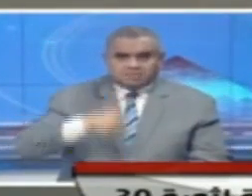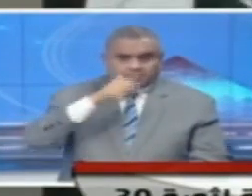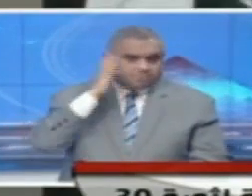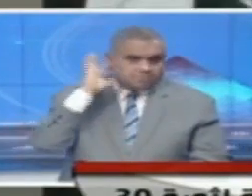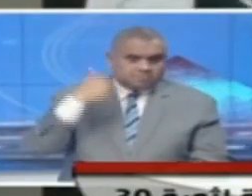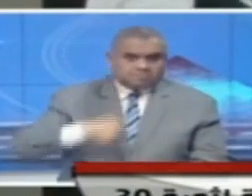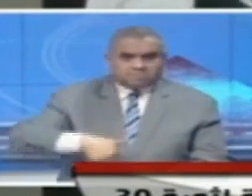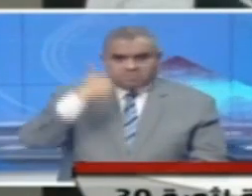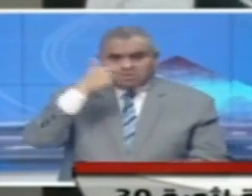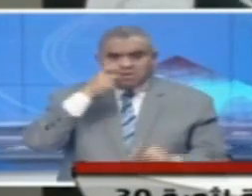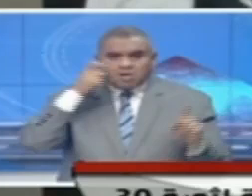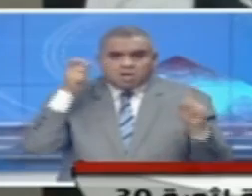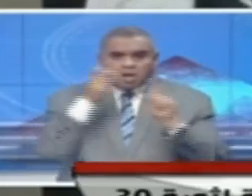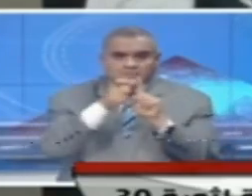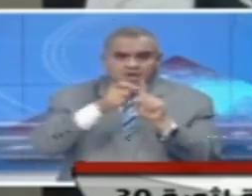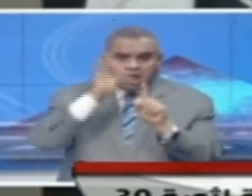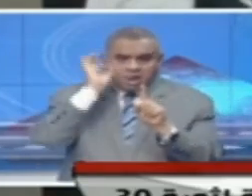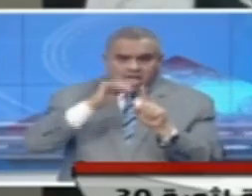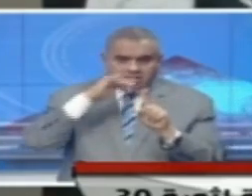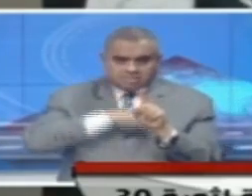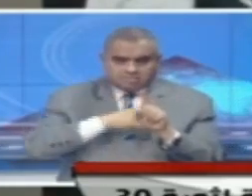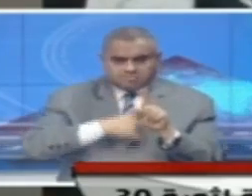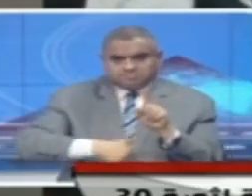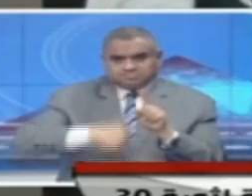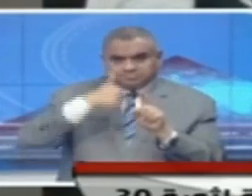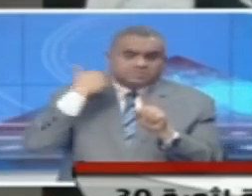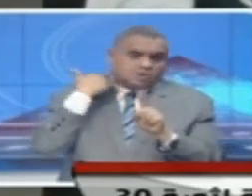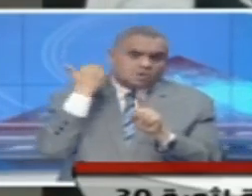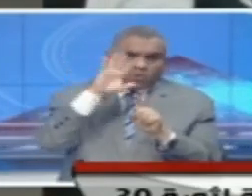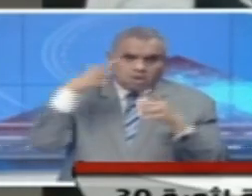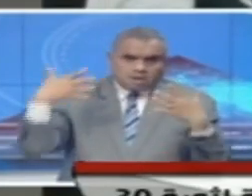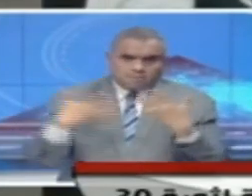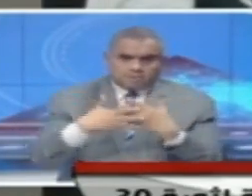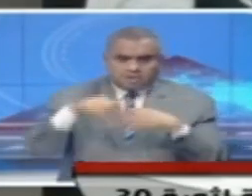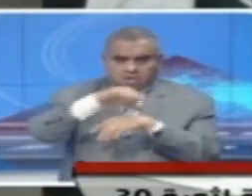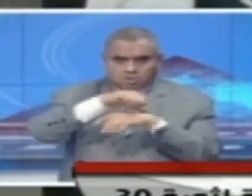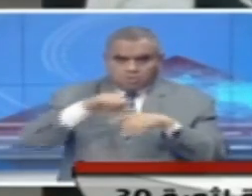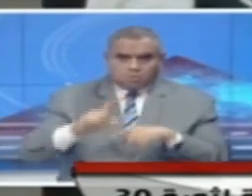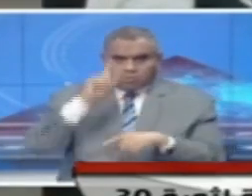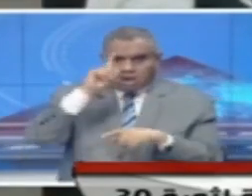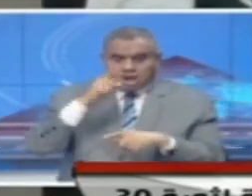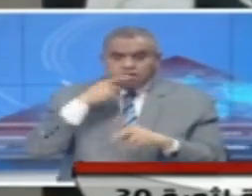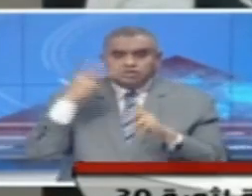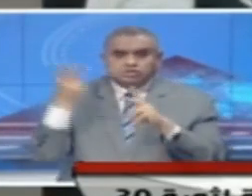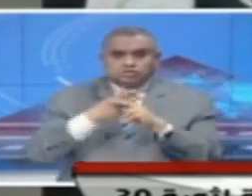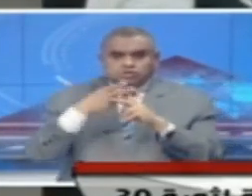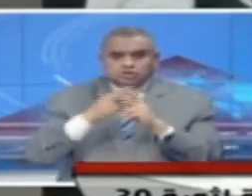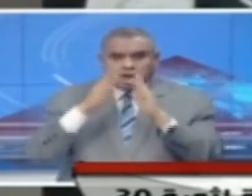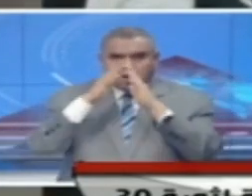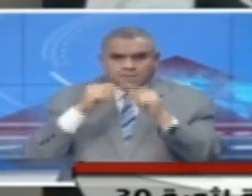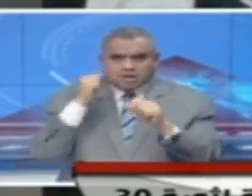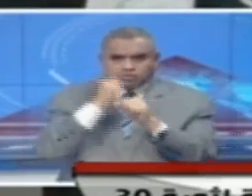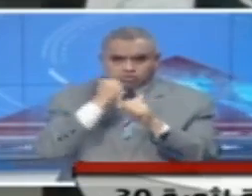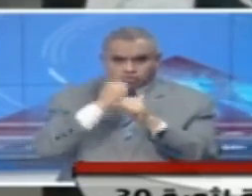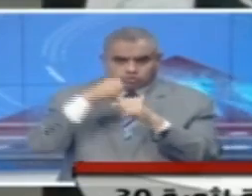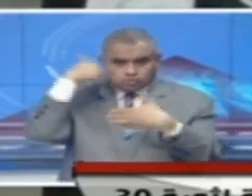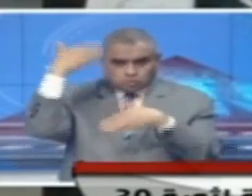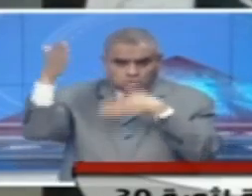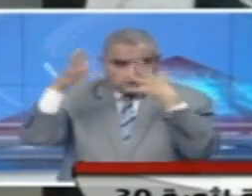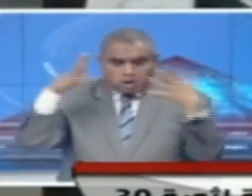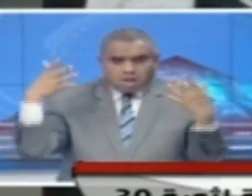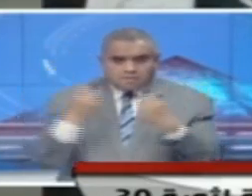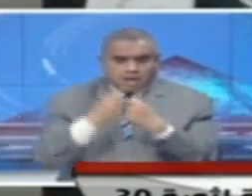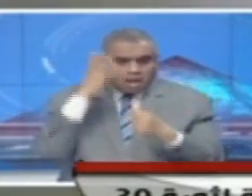على الحفاظ على هويتهم ونسيجهم الوطني الواحد. المصريون في الخارج أكدوا على أنهم يبذلون قصارى الجهد